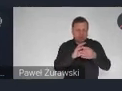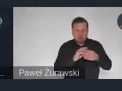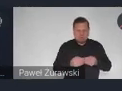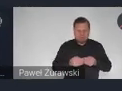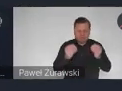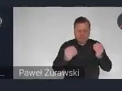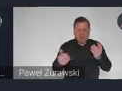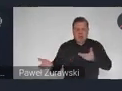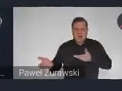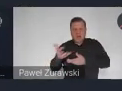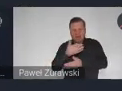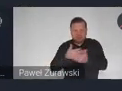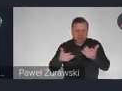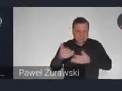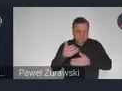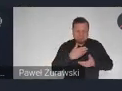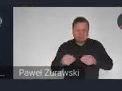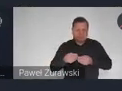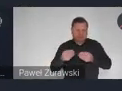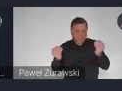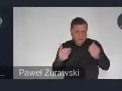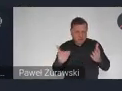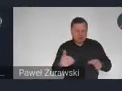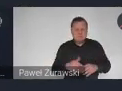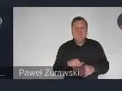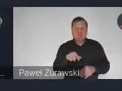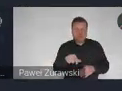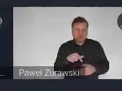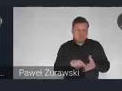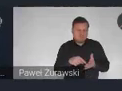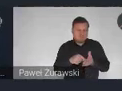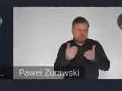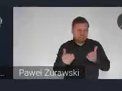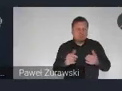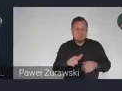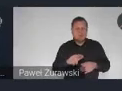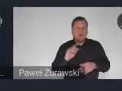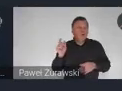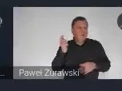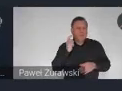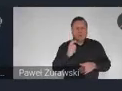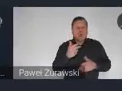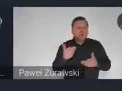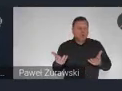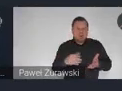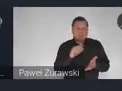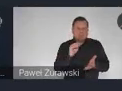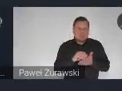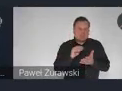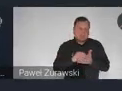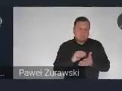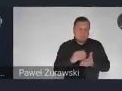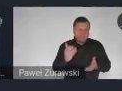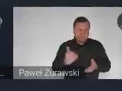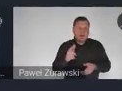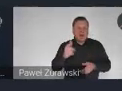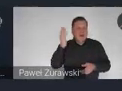relacji nacisk jest położony nade wszystko na praktykę a